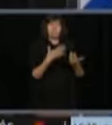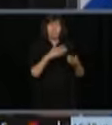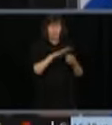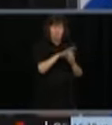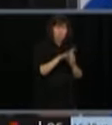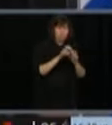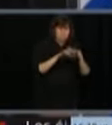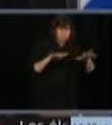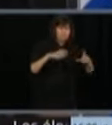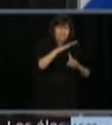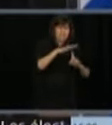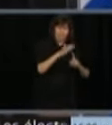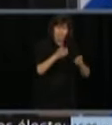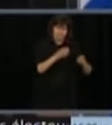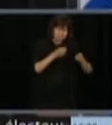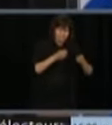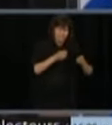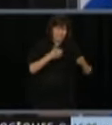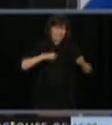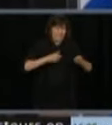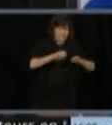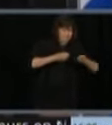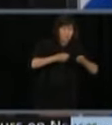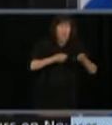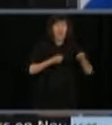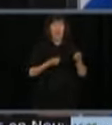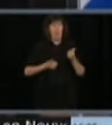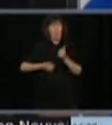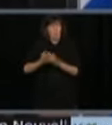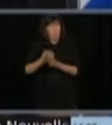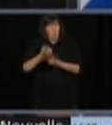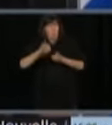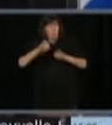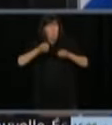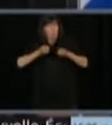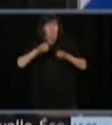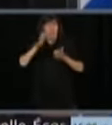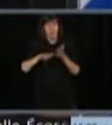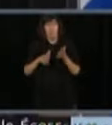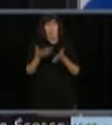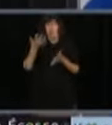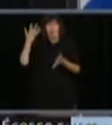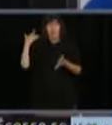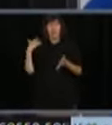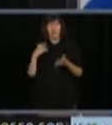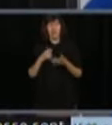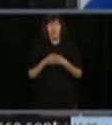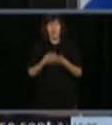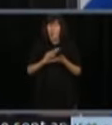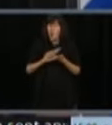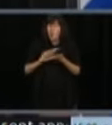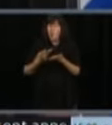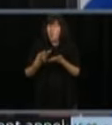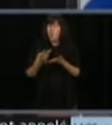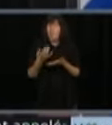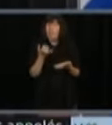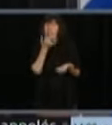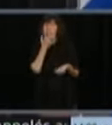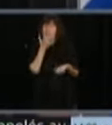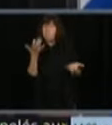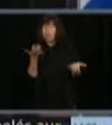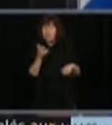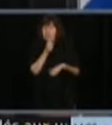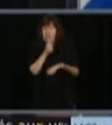Et faut aussi tenir compte du fait que dans deux semaines, c'est très bientôt ça, il va y avoir le retour à